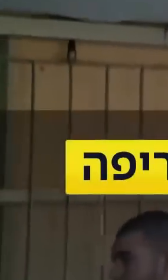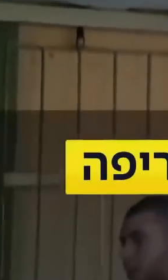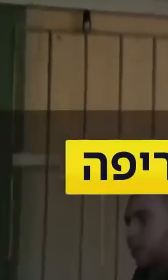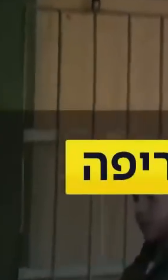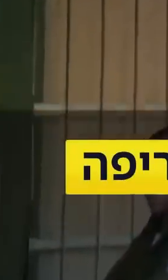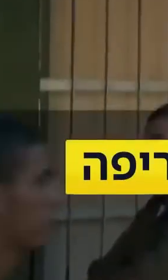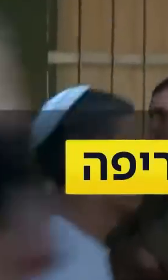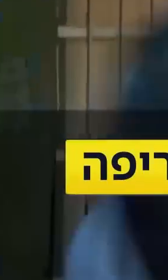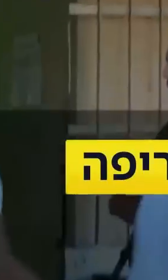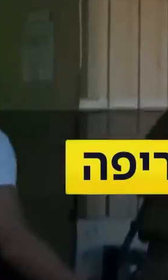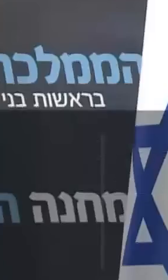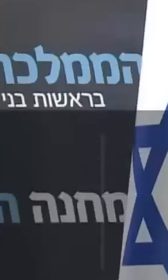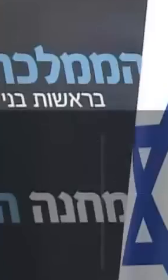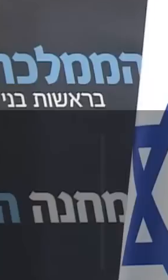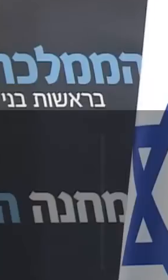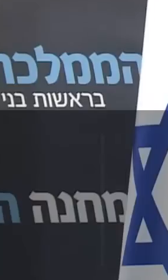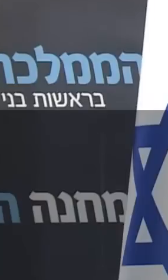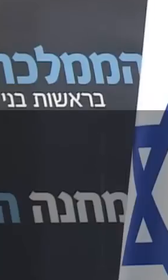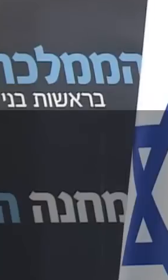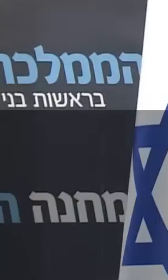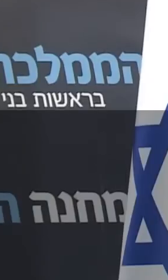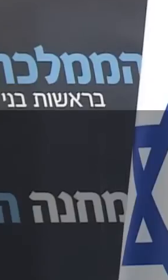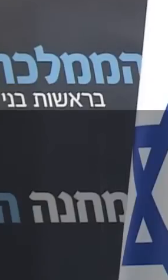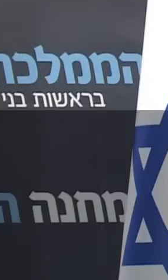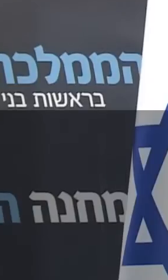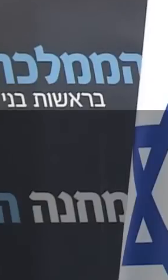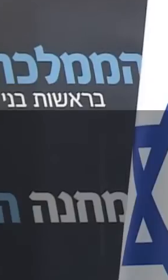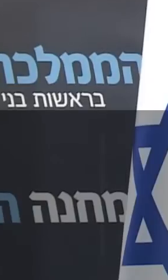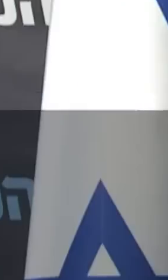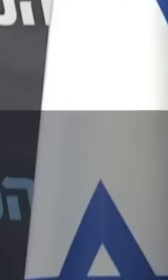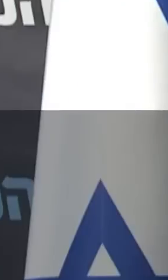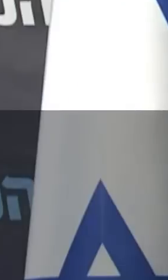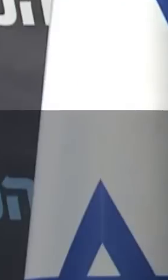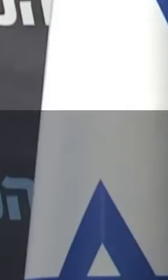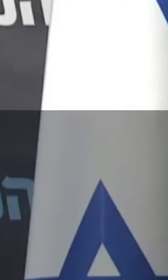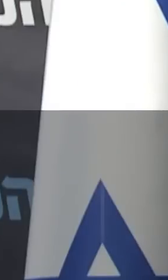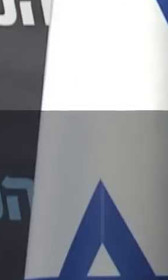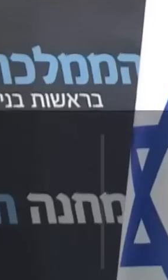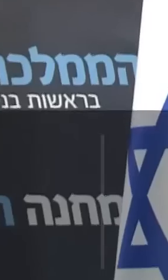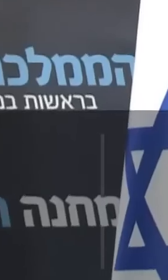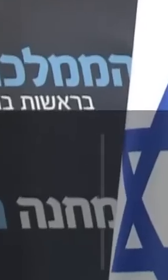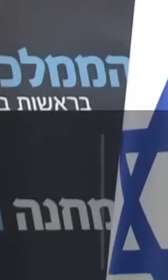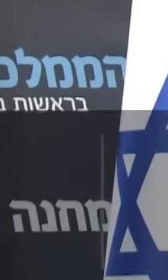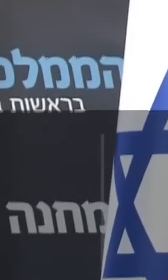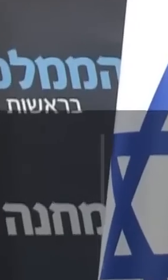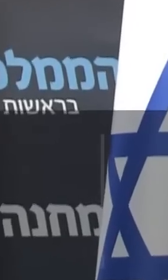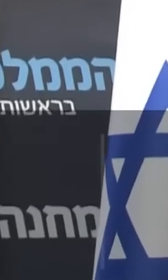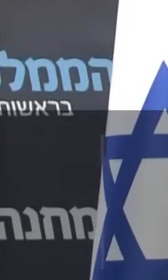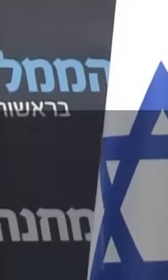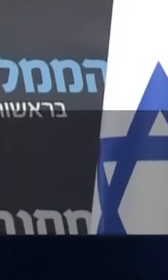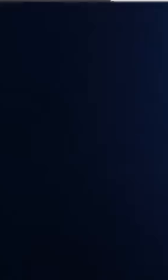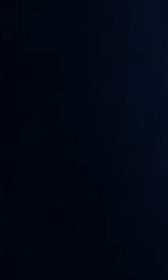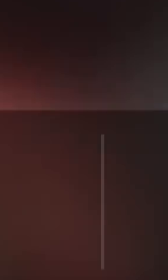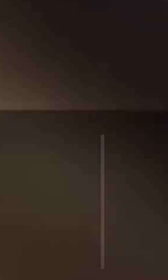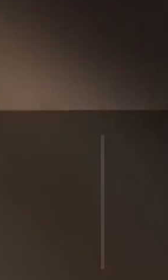גנץ ואיזנקוט בביקורת חריפה. במקום עם בונה צבא שבונה עם, אנחנו נקבל בו צהל בערבון